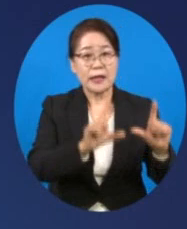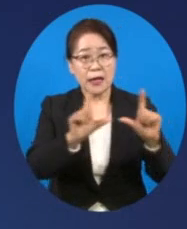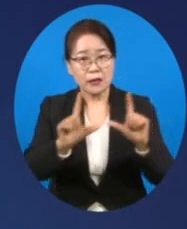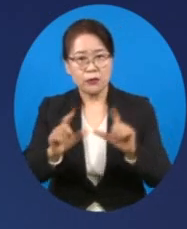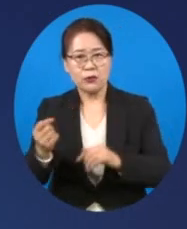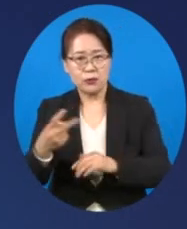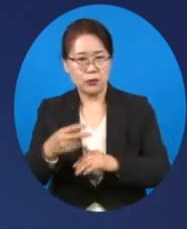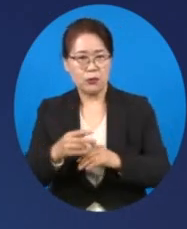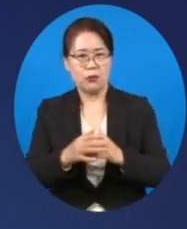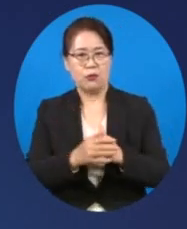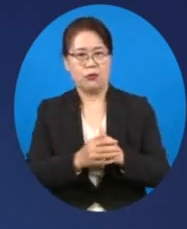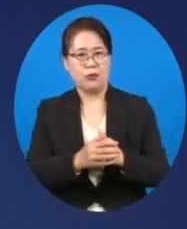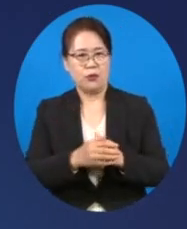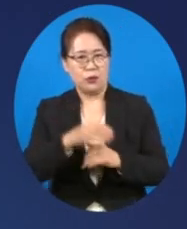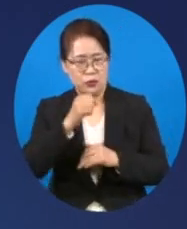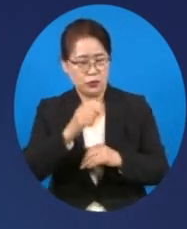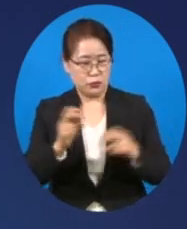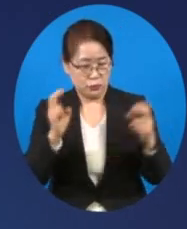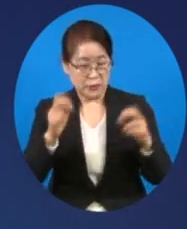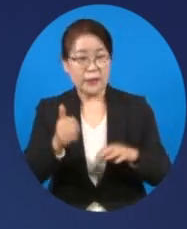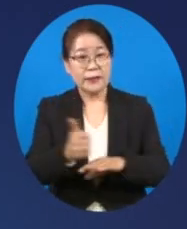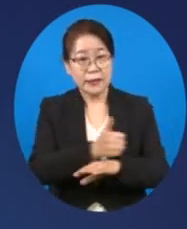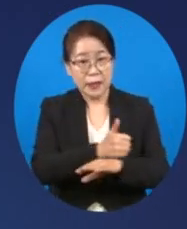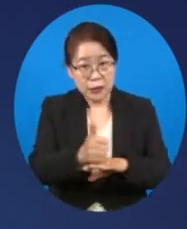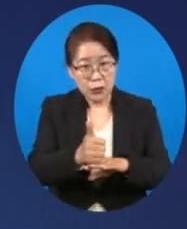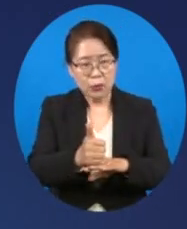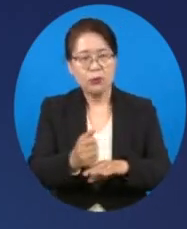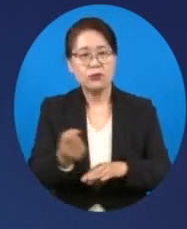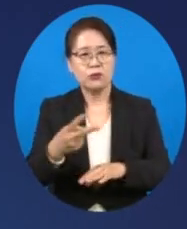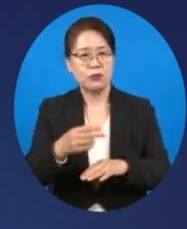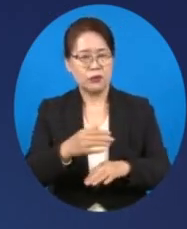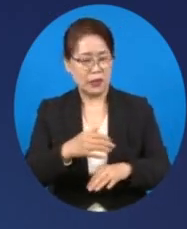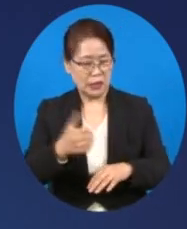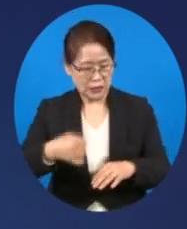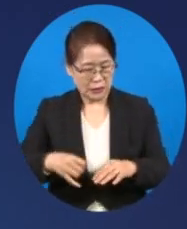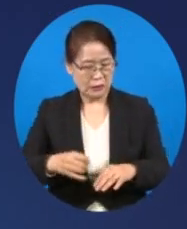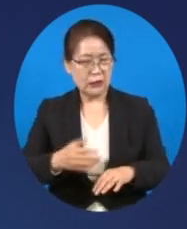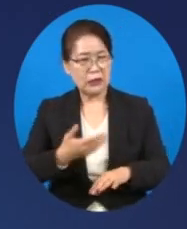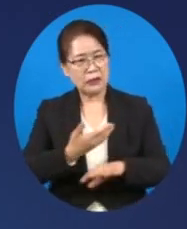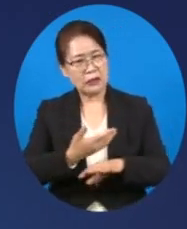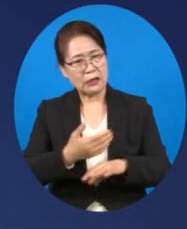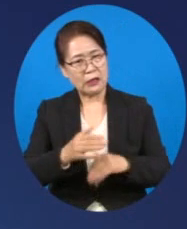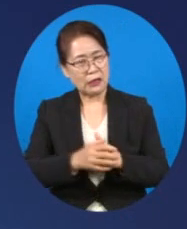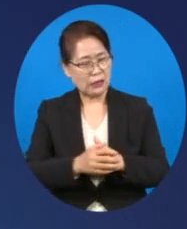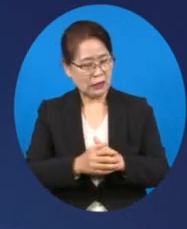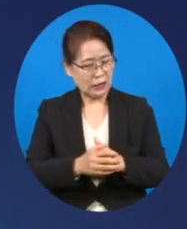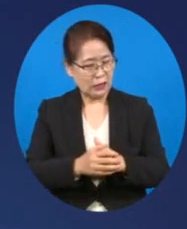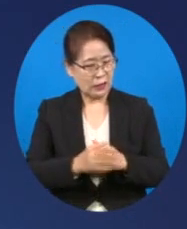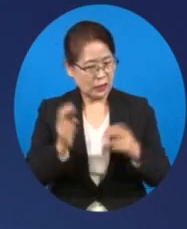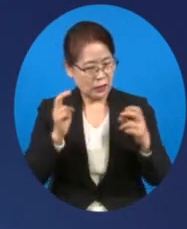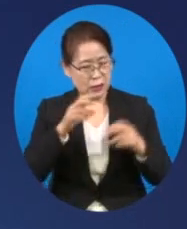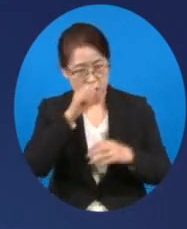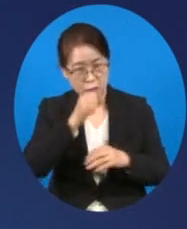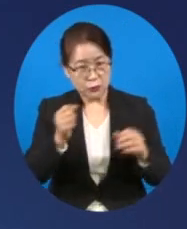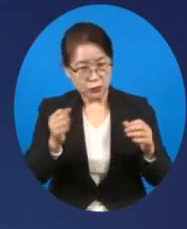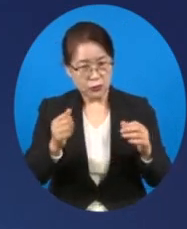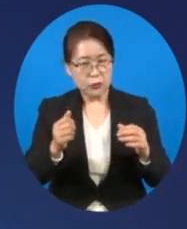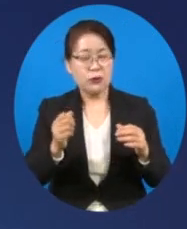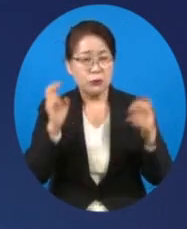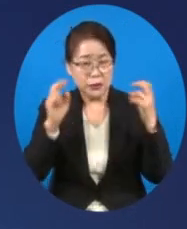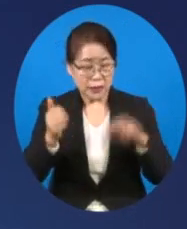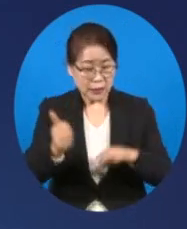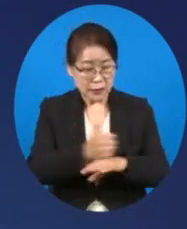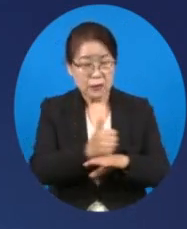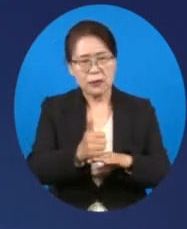아무리 좋은 직장애를 다니고 내 자녀가 남부럽지 않은 직장생활을 하고 있고 그렇다고